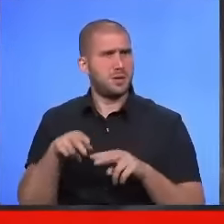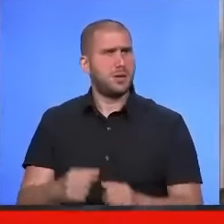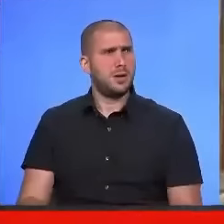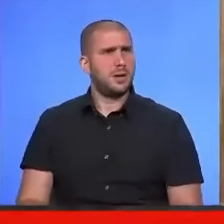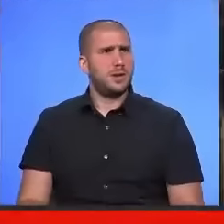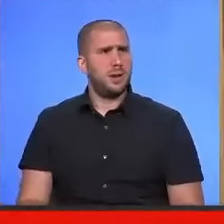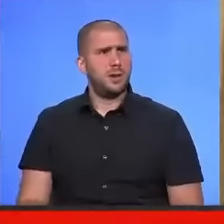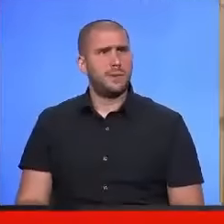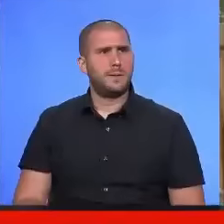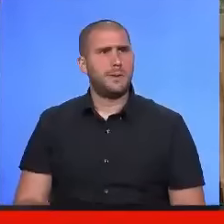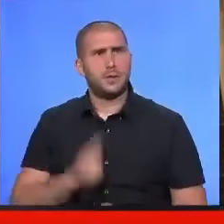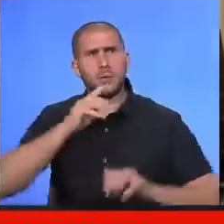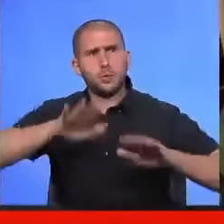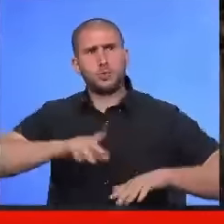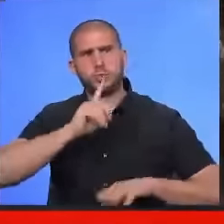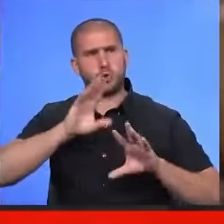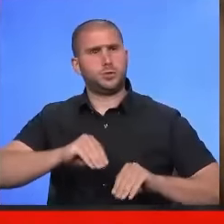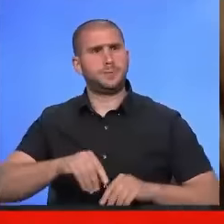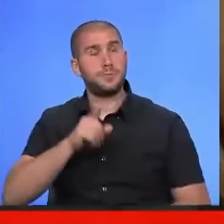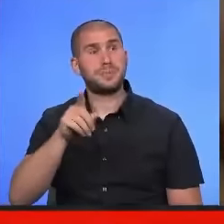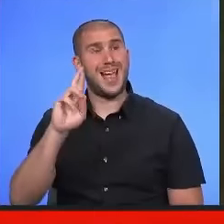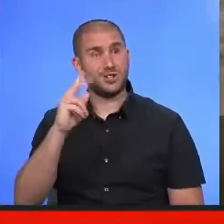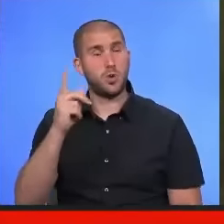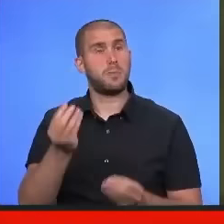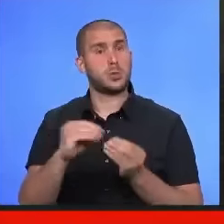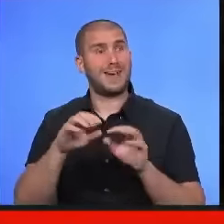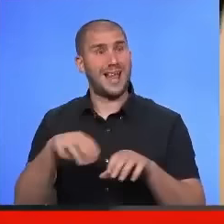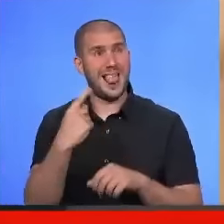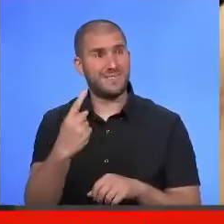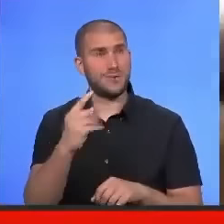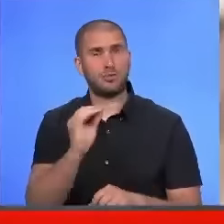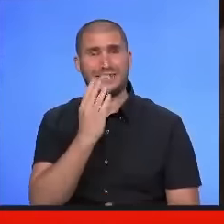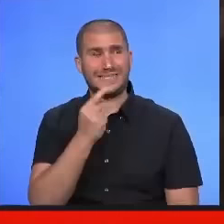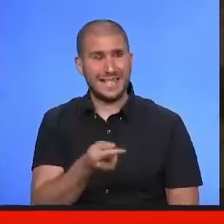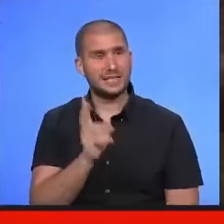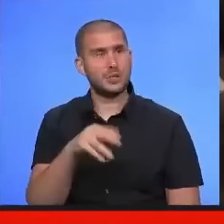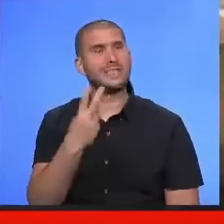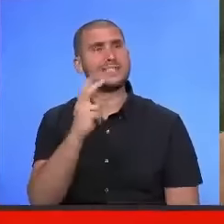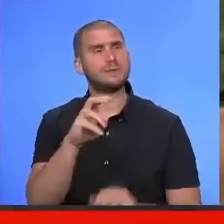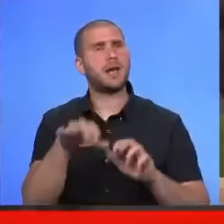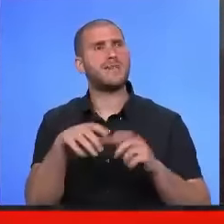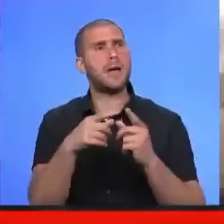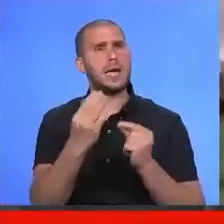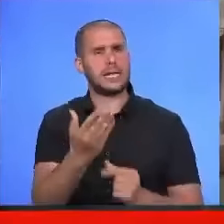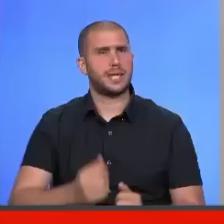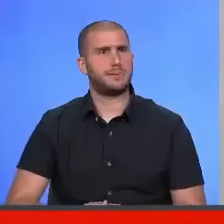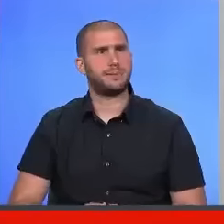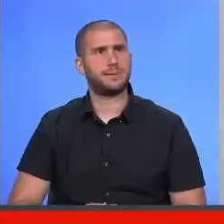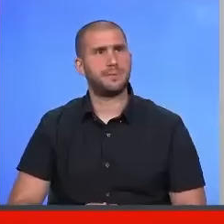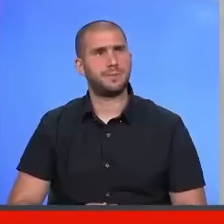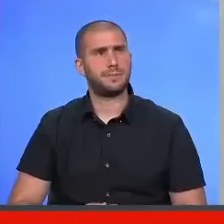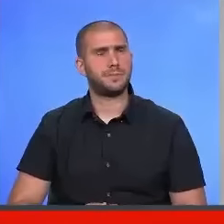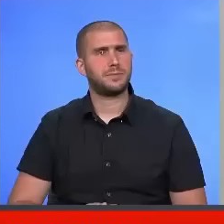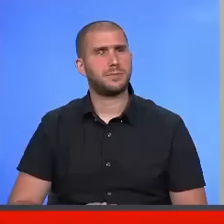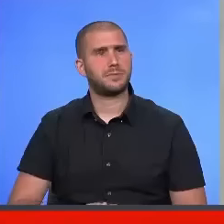היי להירגע אצל רנצו מלבד הכלבים הארץ ישראלים יש כרגע כ-20 כלבים זתים בוא